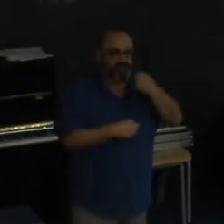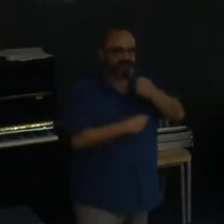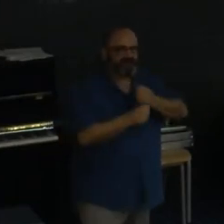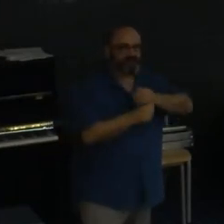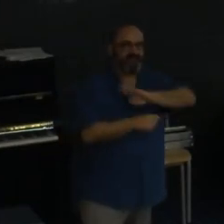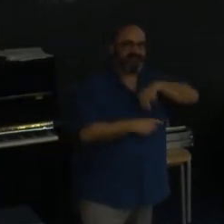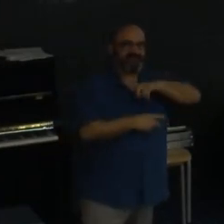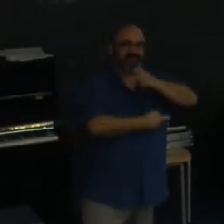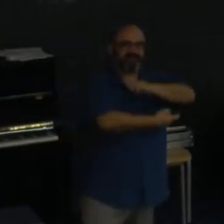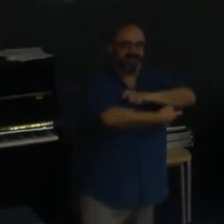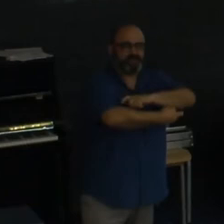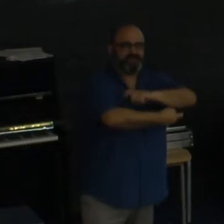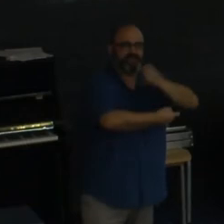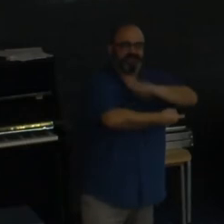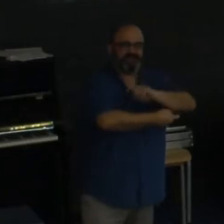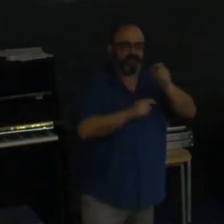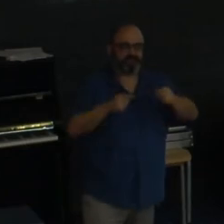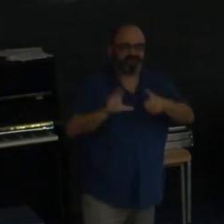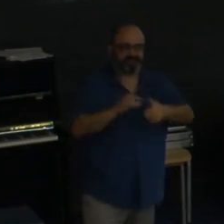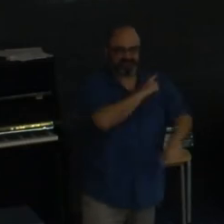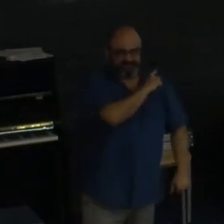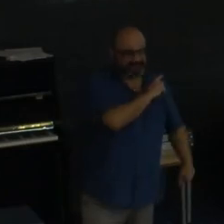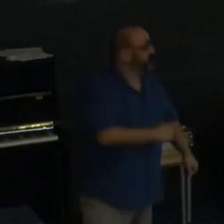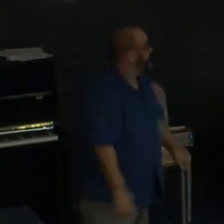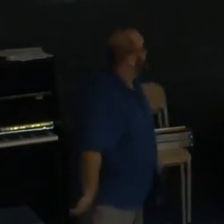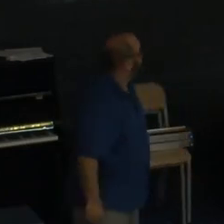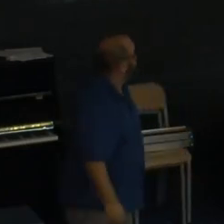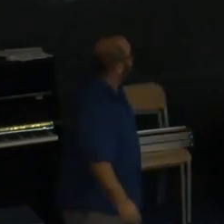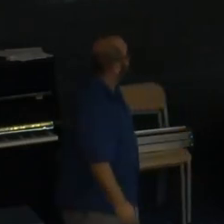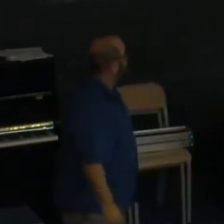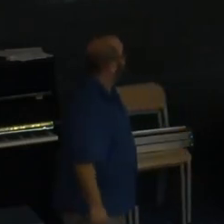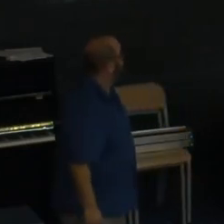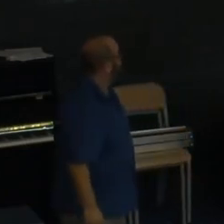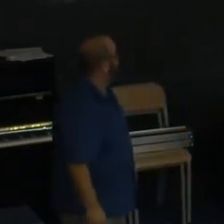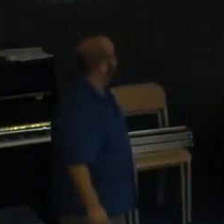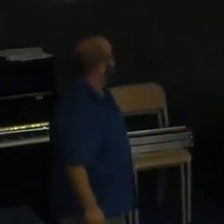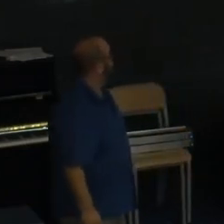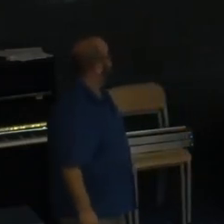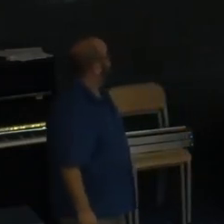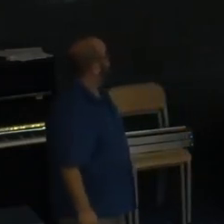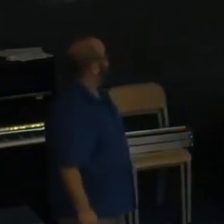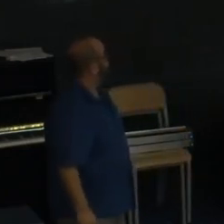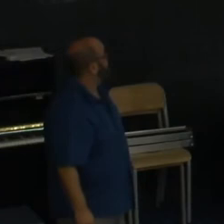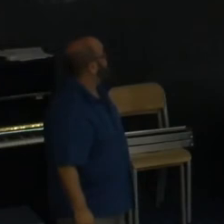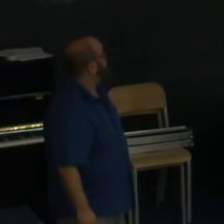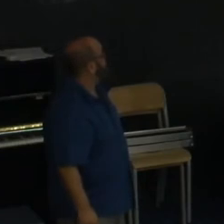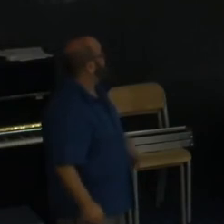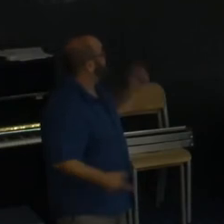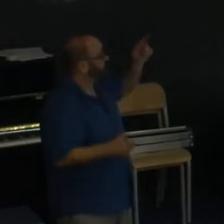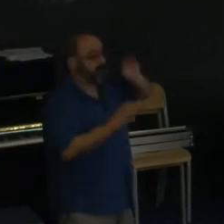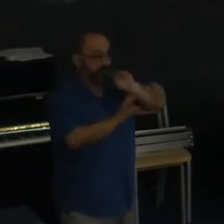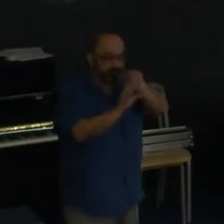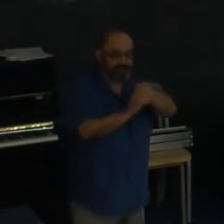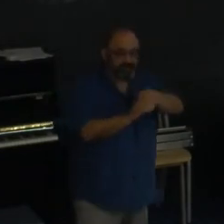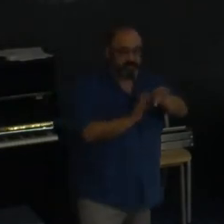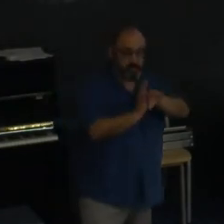Python, c'est du Python 3.6. Donc là, j'ai même utilisé les f-strings. Donc ça, on peut utiliser dans le code. Et